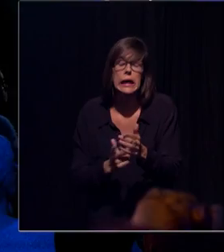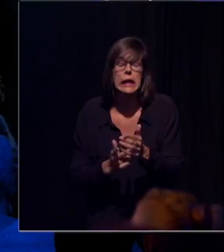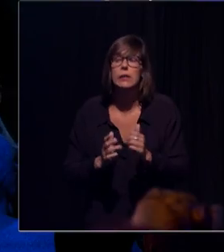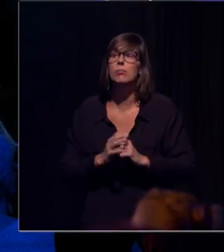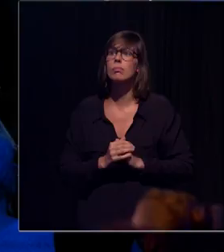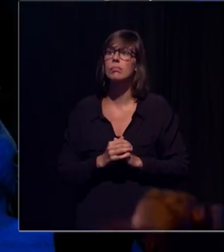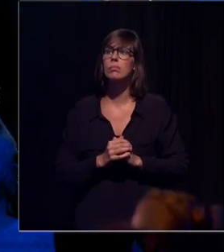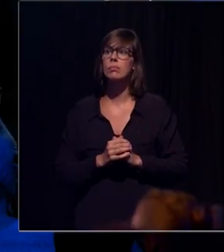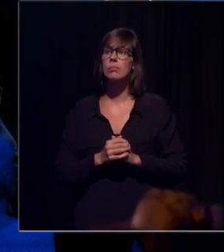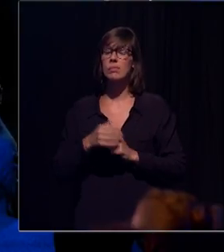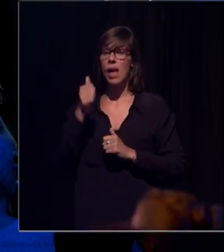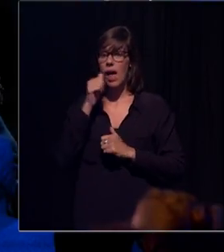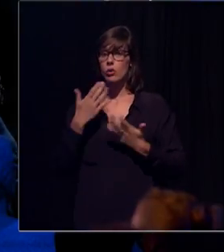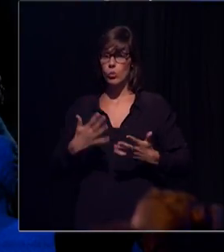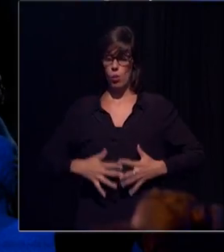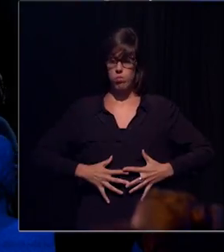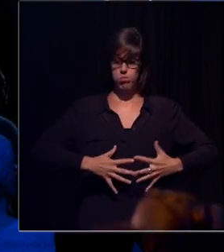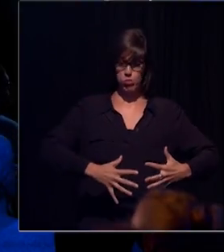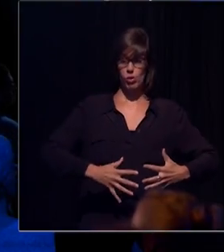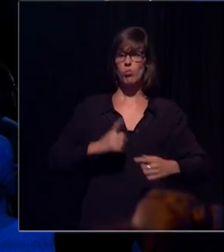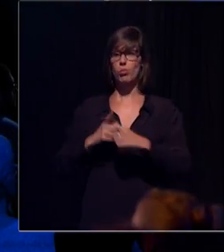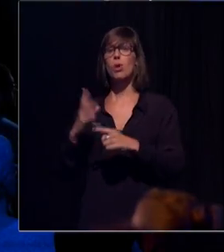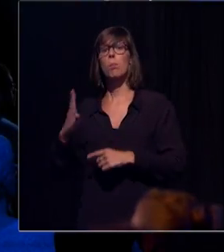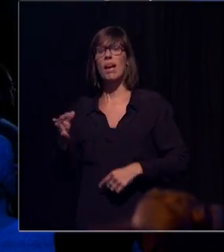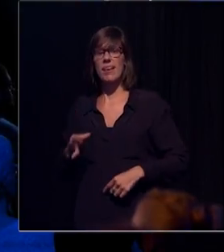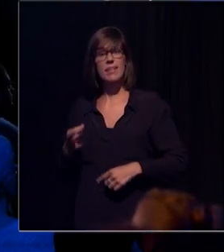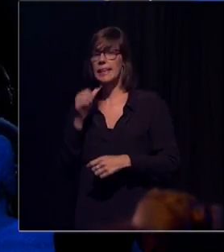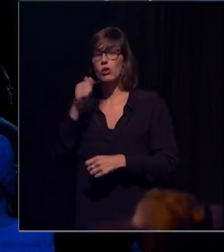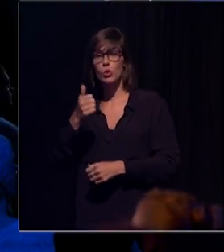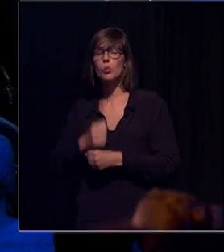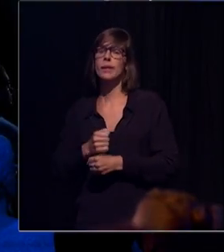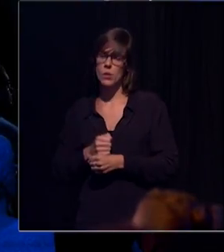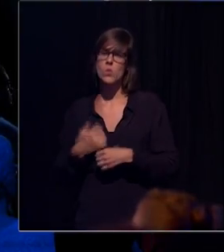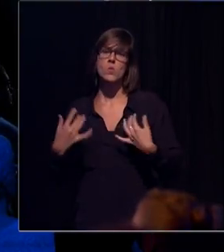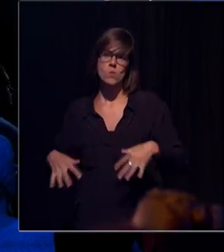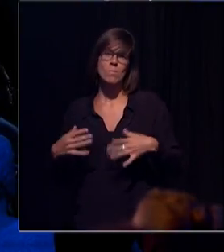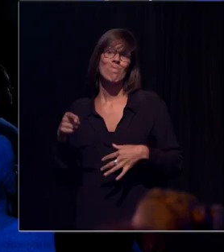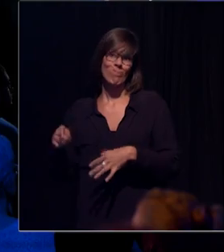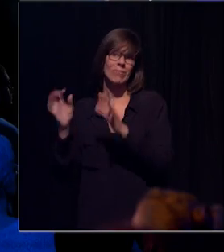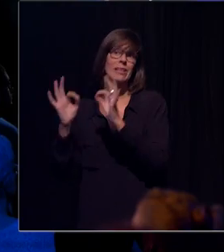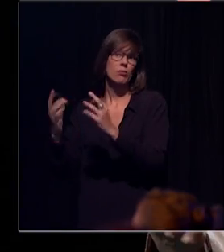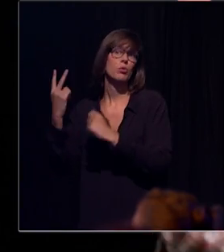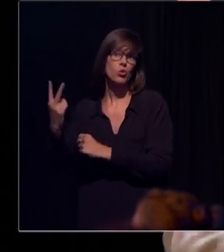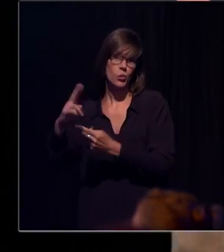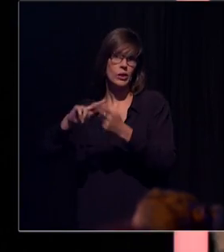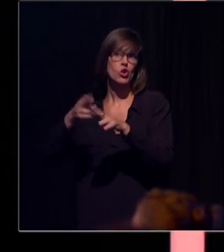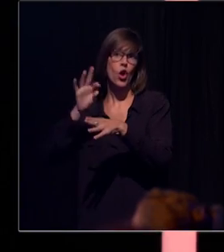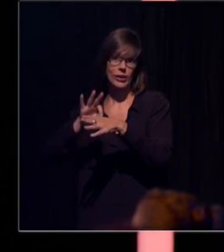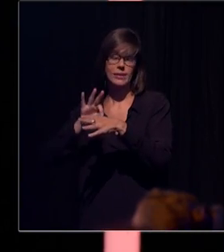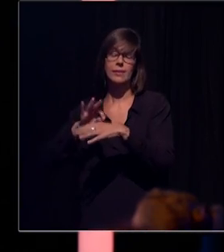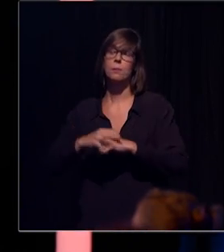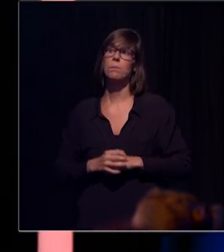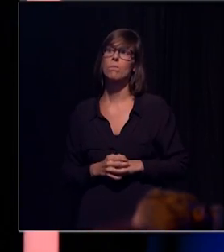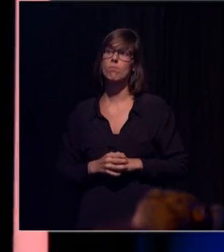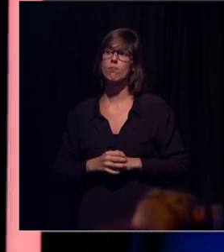Maar het is pas bij die mensen met die insulineweerstandigheid wanneer er ook een falen is van de bijtacel omwille van